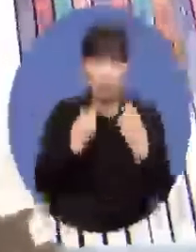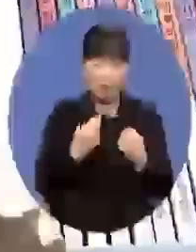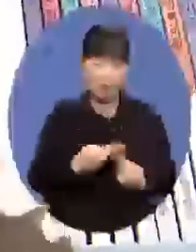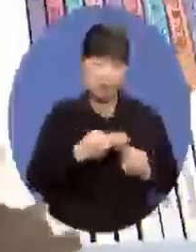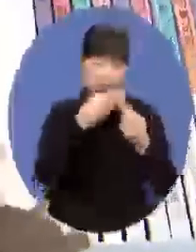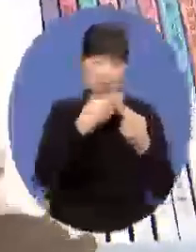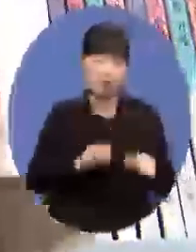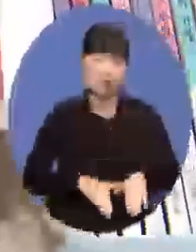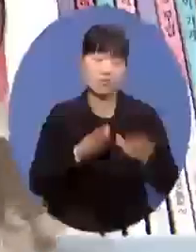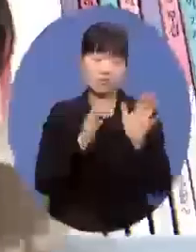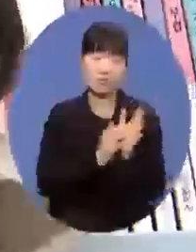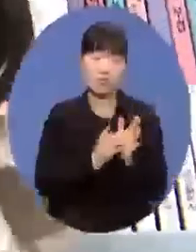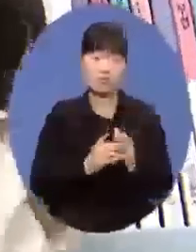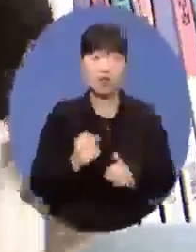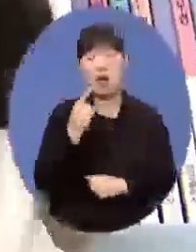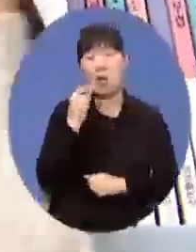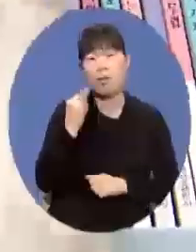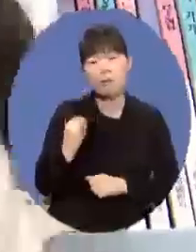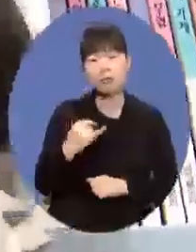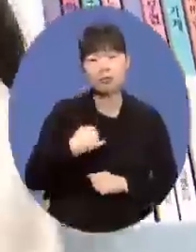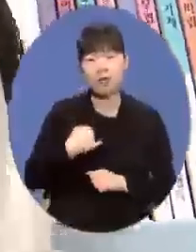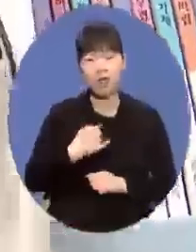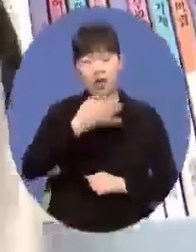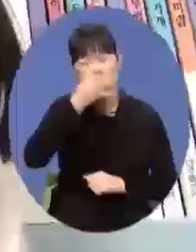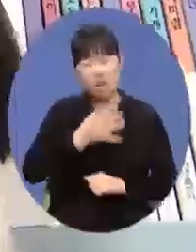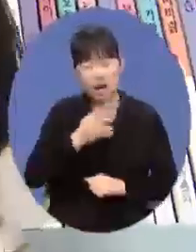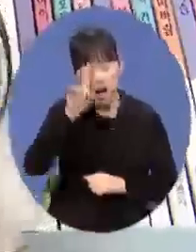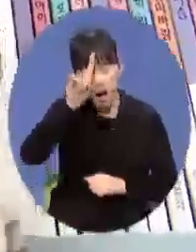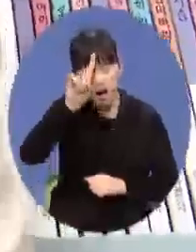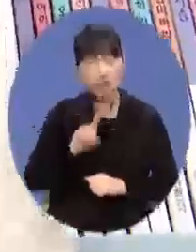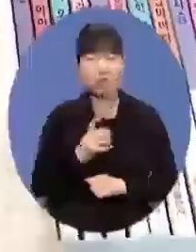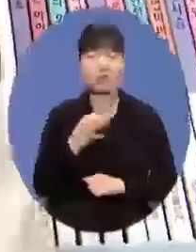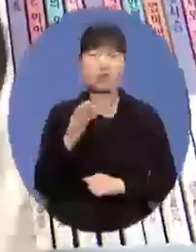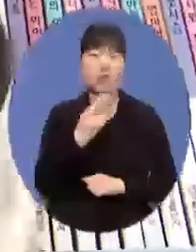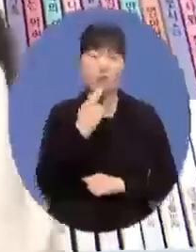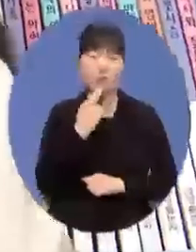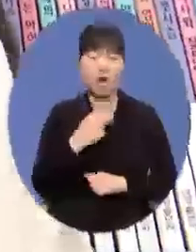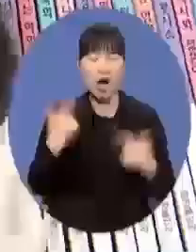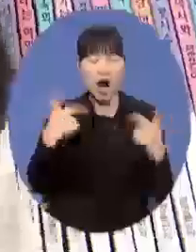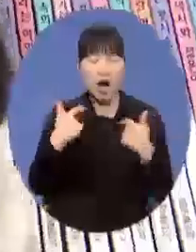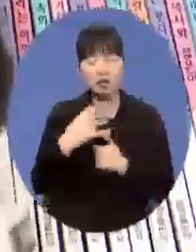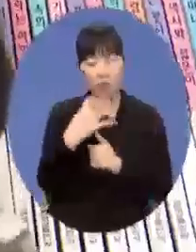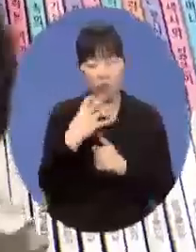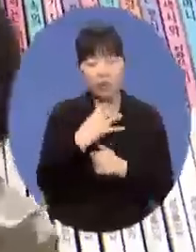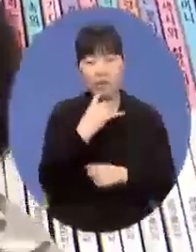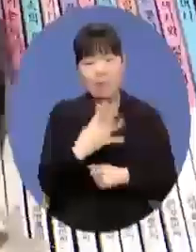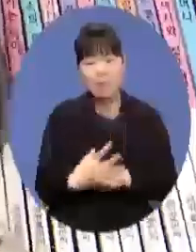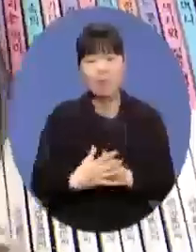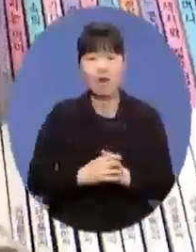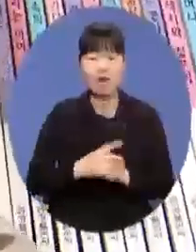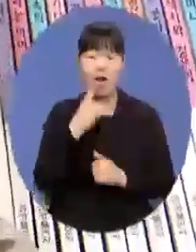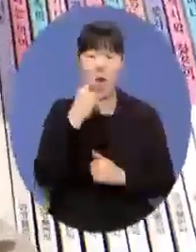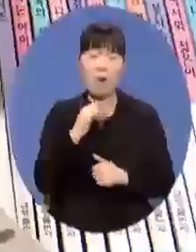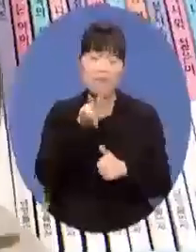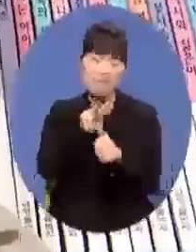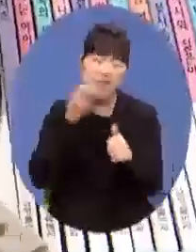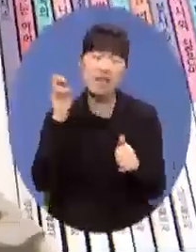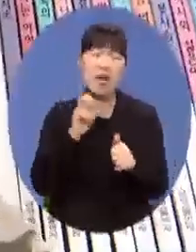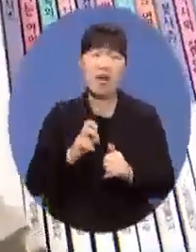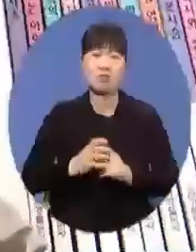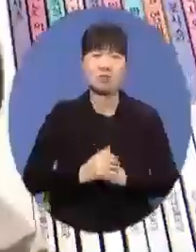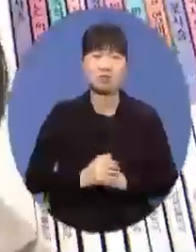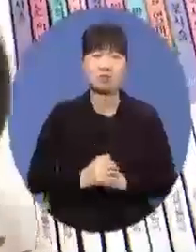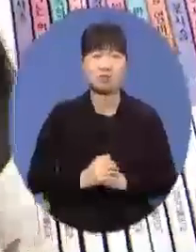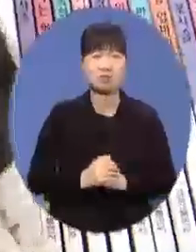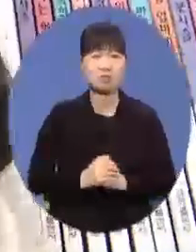자랐습니다. 엄마는 내가 힘든 것도 몰라주고 혼내기만 해. 엄마 미워.